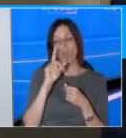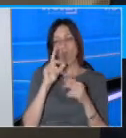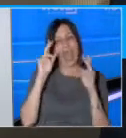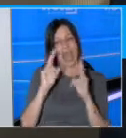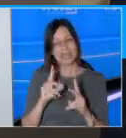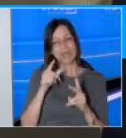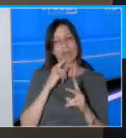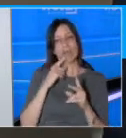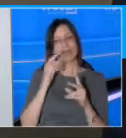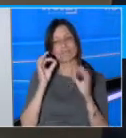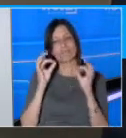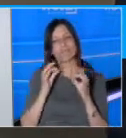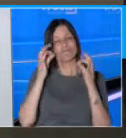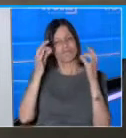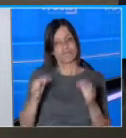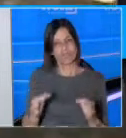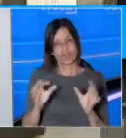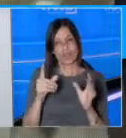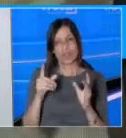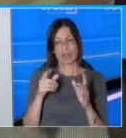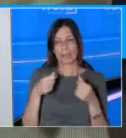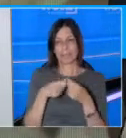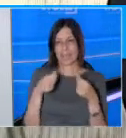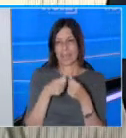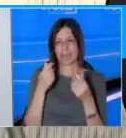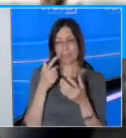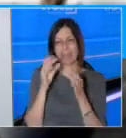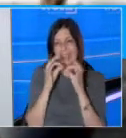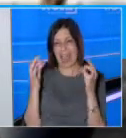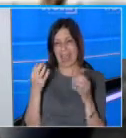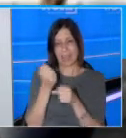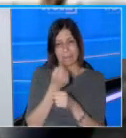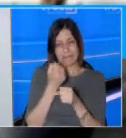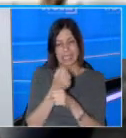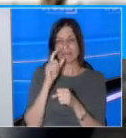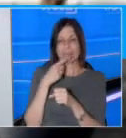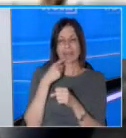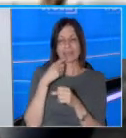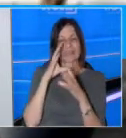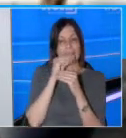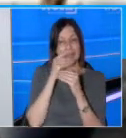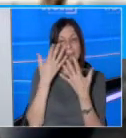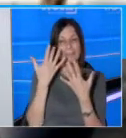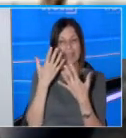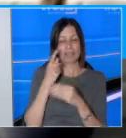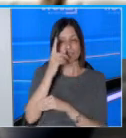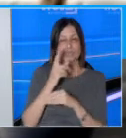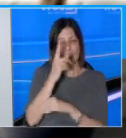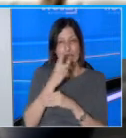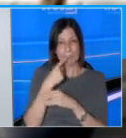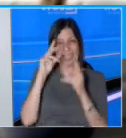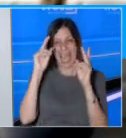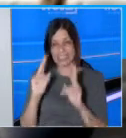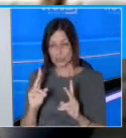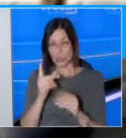הבאס ישהה, וישהה באופן מאוד ברור את המגעים די בתחילת המבצע, ואמר נדבר כשהתותחים יעצרו, ואכן